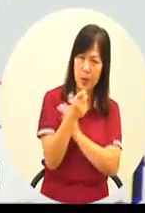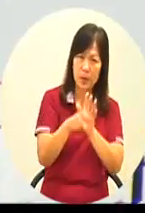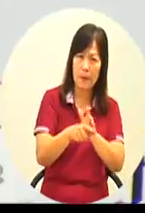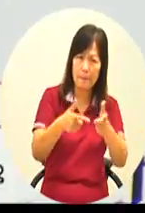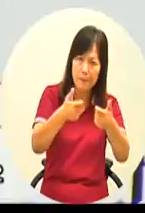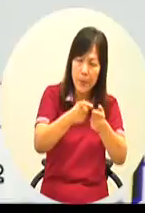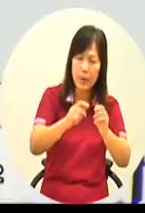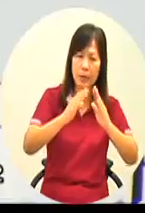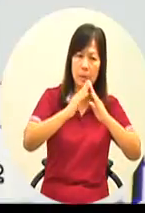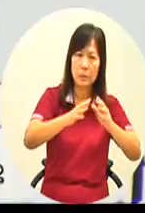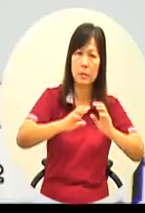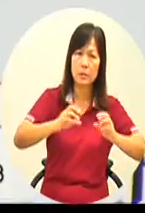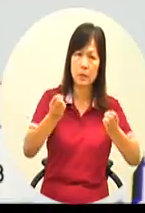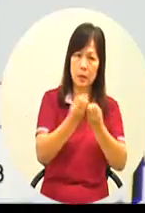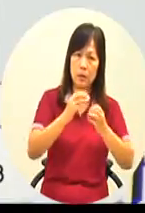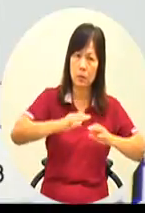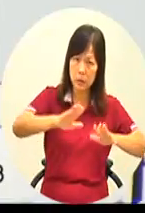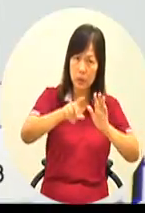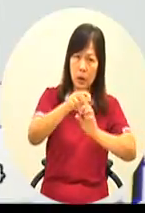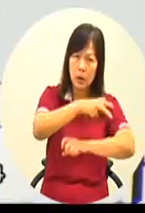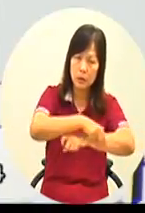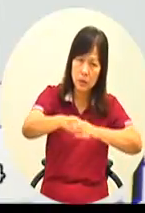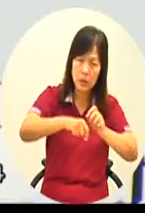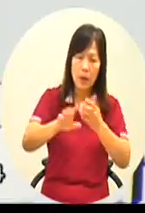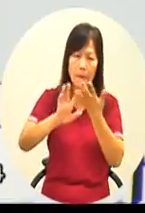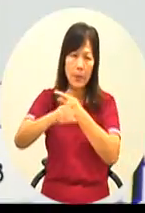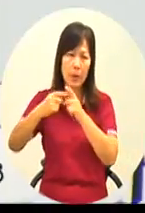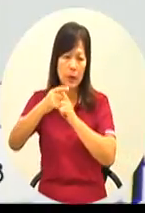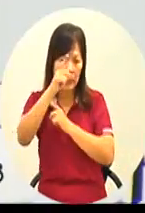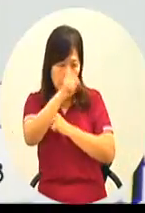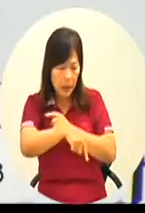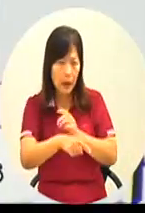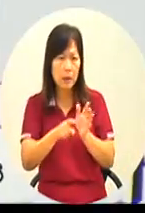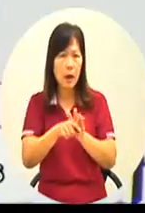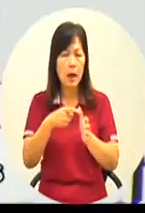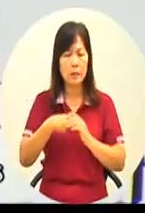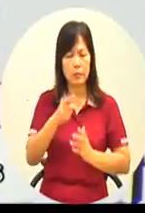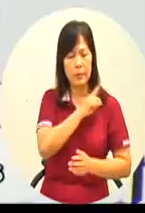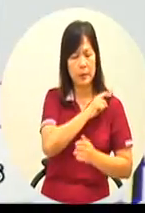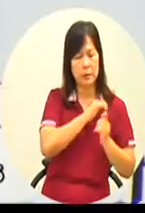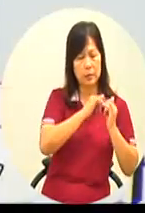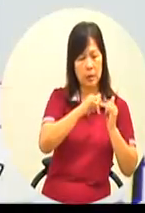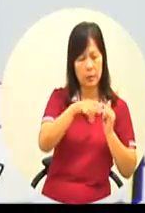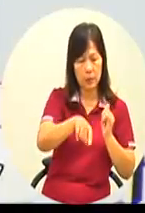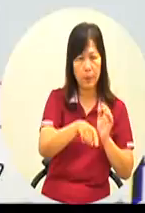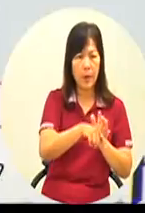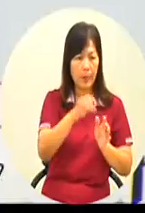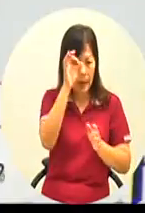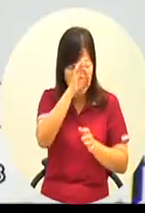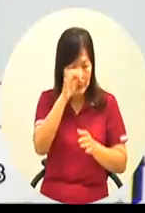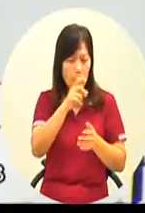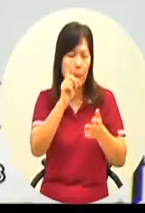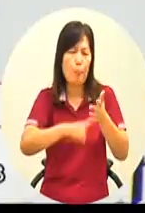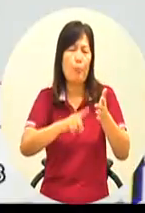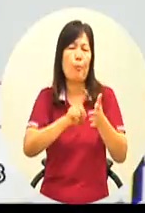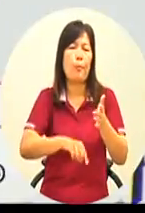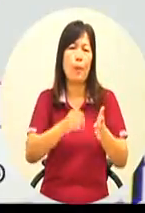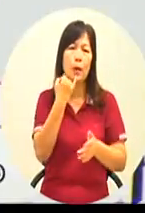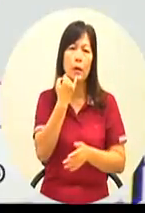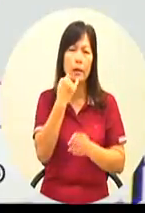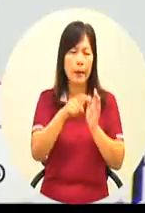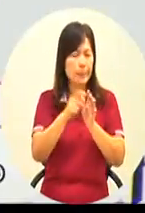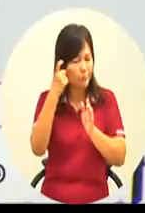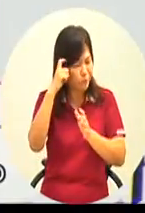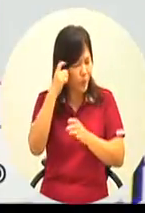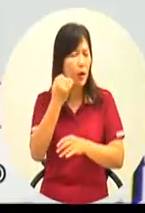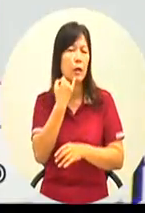整个都市计划，让外地来的民众也好，我们在地的民众也好， 去找的时候可以比较好找，有它的逻辑